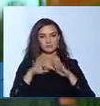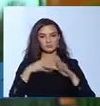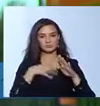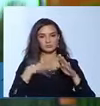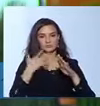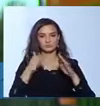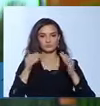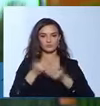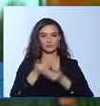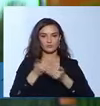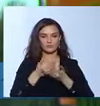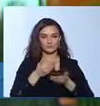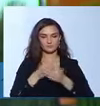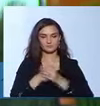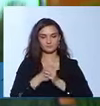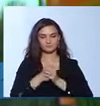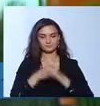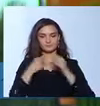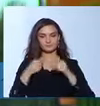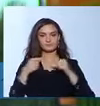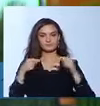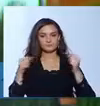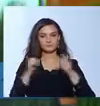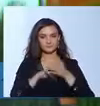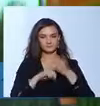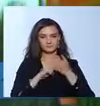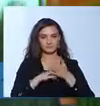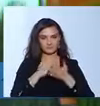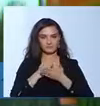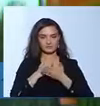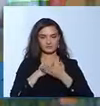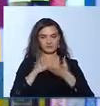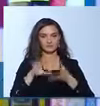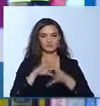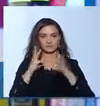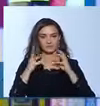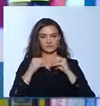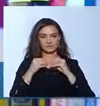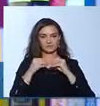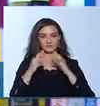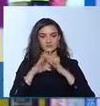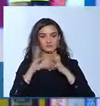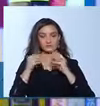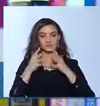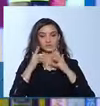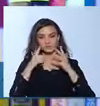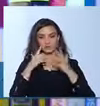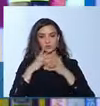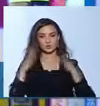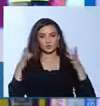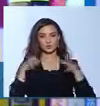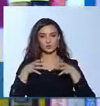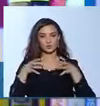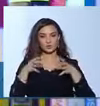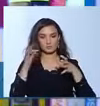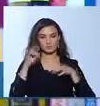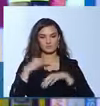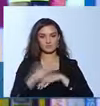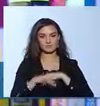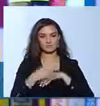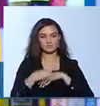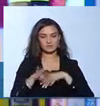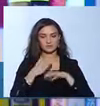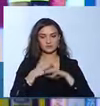ცხოვრების წესი გარემო ფაქტორები? მისვენის სხვადასხვა ტიპი არსებობს და ყველაზე დიდი ჯგუფი, ასე ვთქვათ,